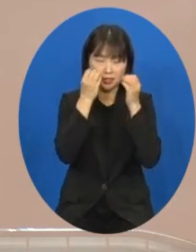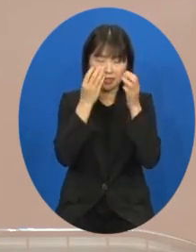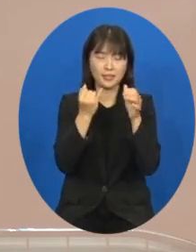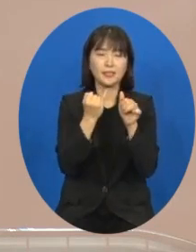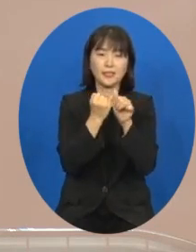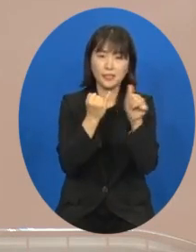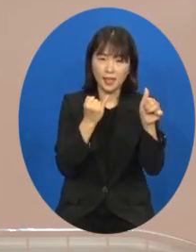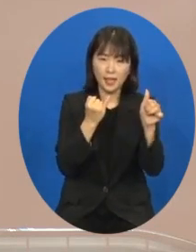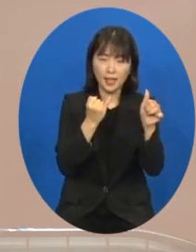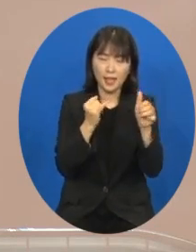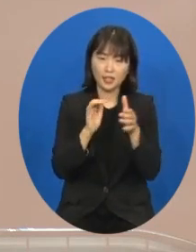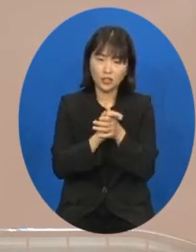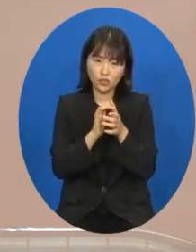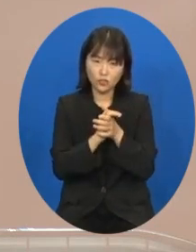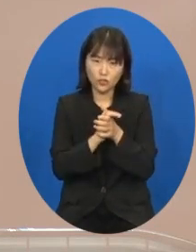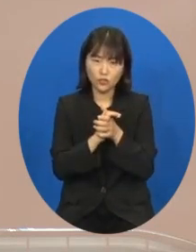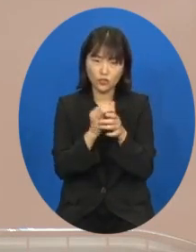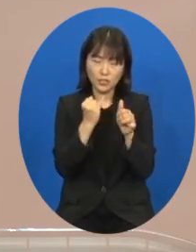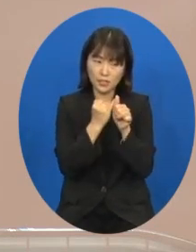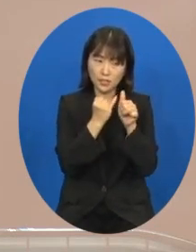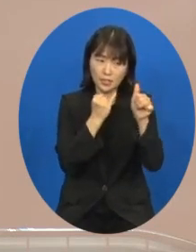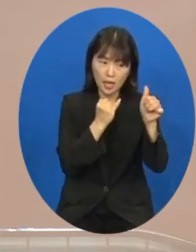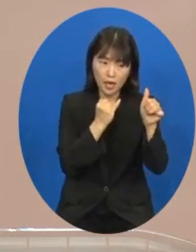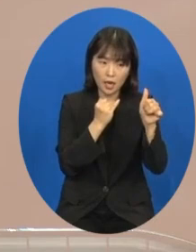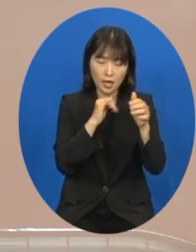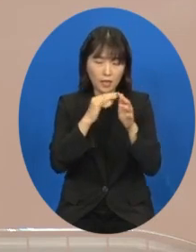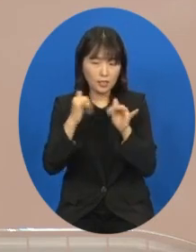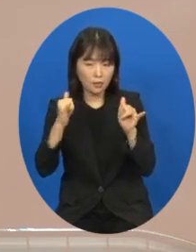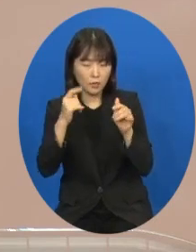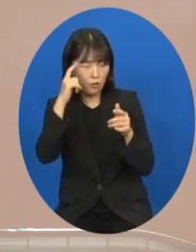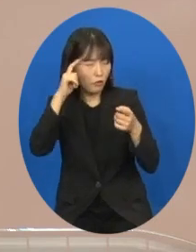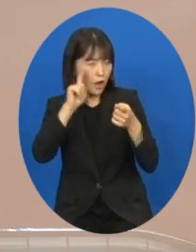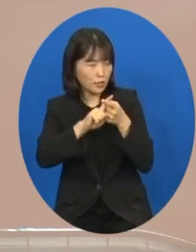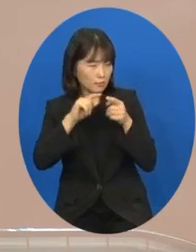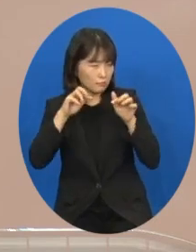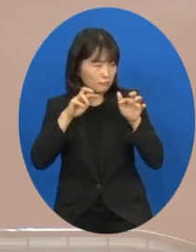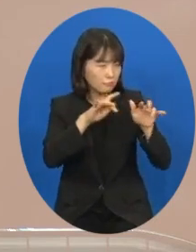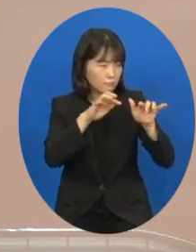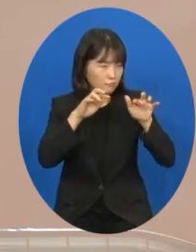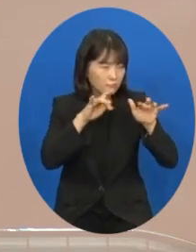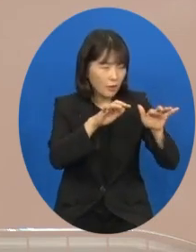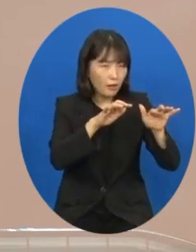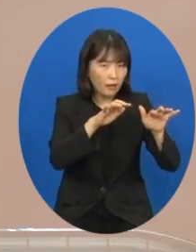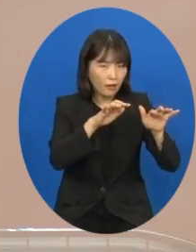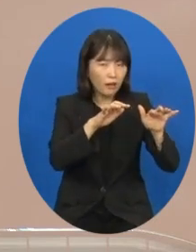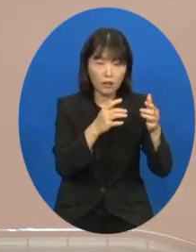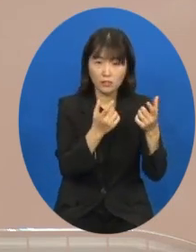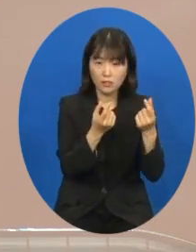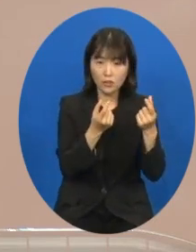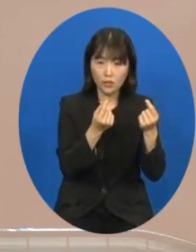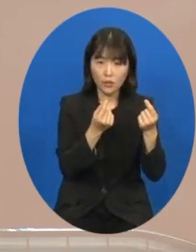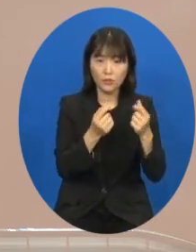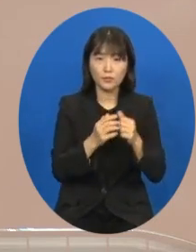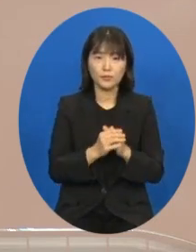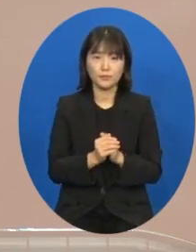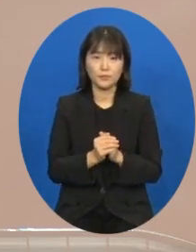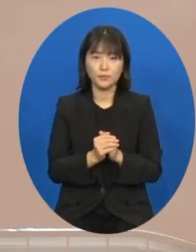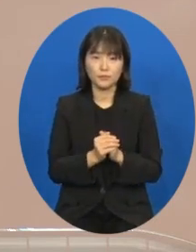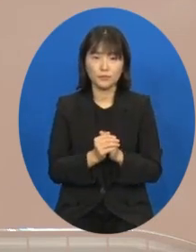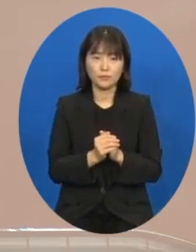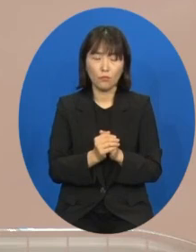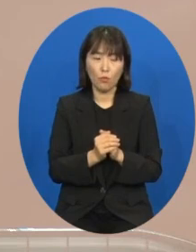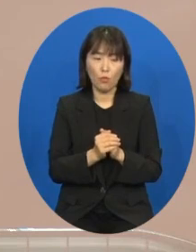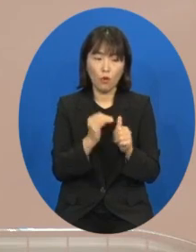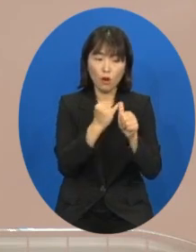들러리가 신랑에게로 사람들이 관심을 가지고 사람이 신랑에게로 이렇게 몰려가는 것을 보고